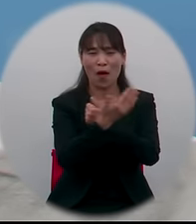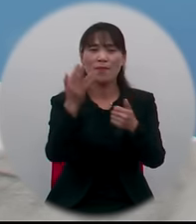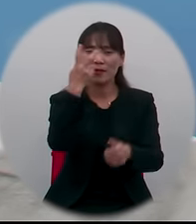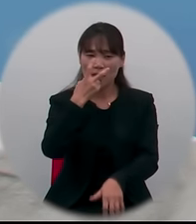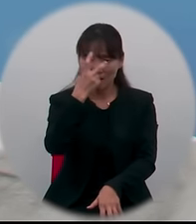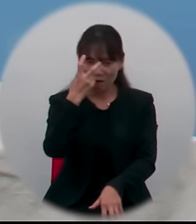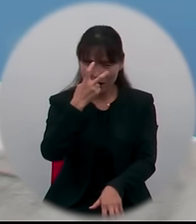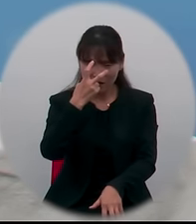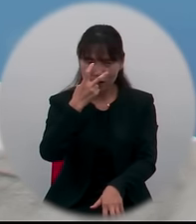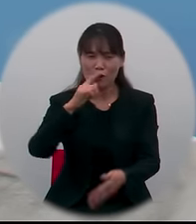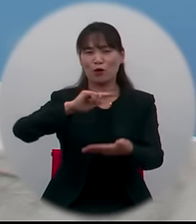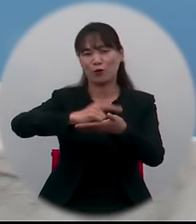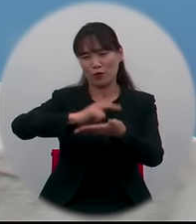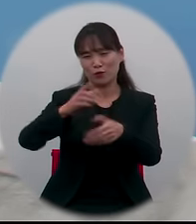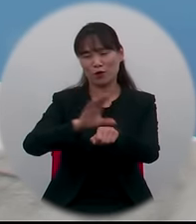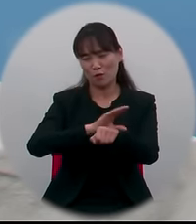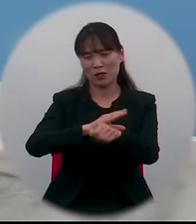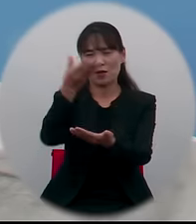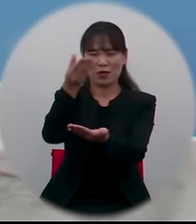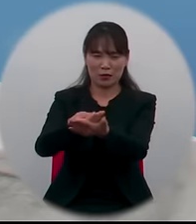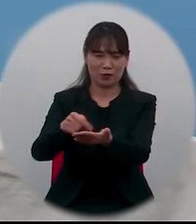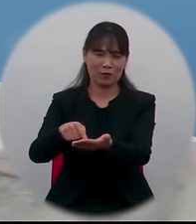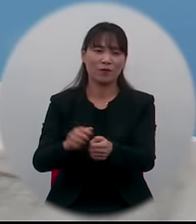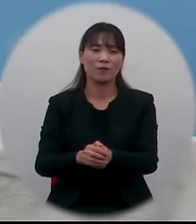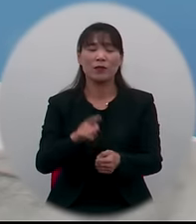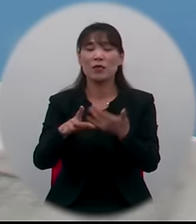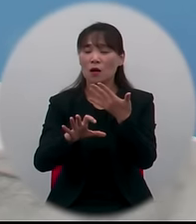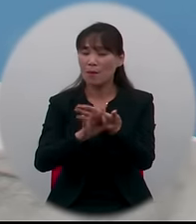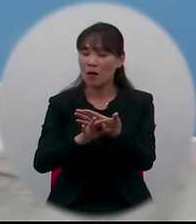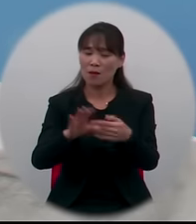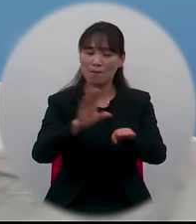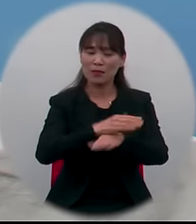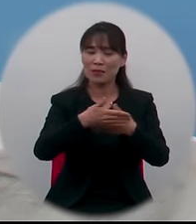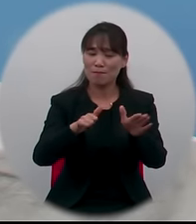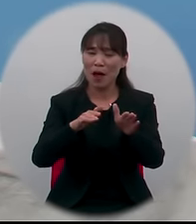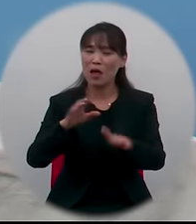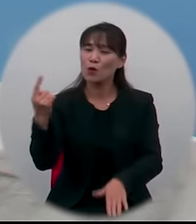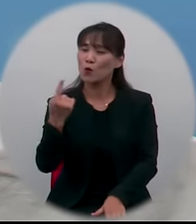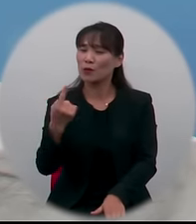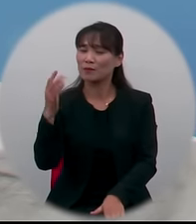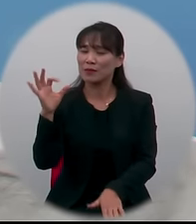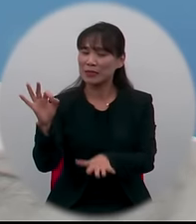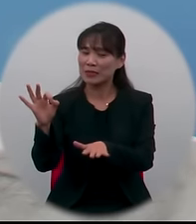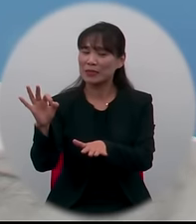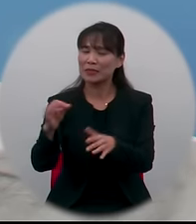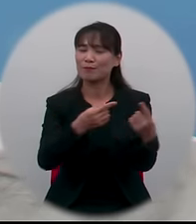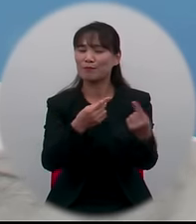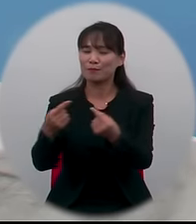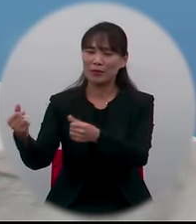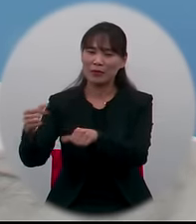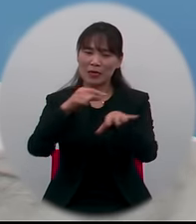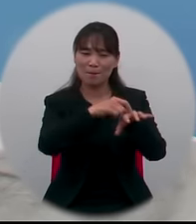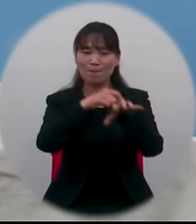보안 케어라는 소프트웨어를 자녀들이 사용하는 노트북이나 컴퓨터에 깔아 주세요 그러면 요게 PC 방의 그 요금제라고